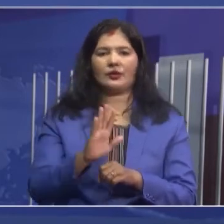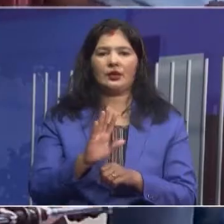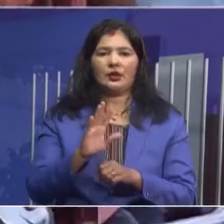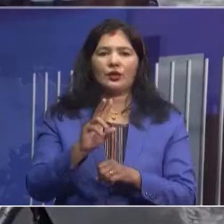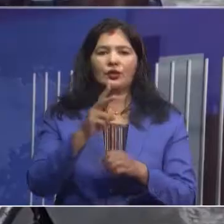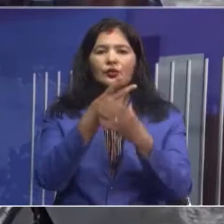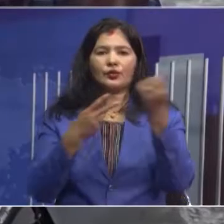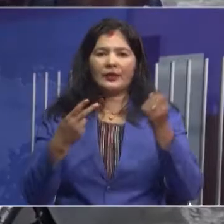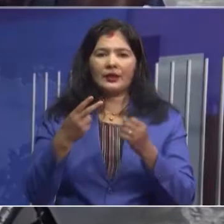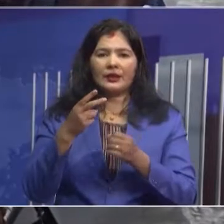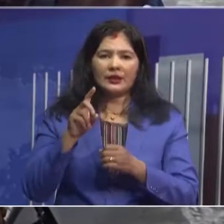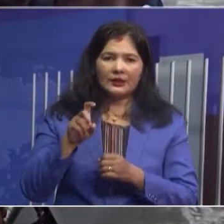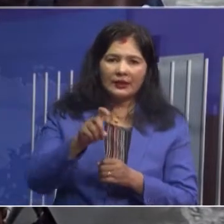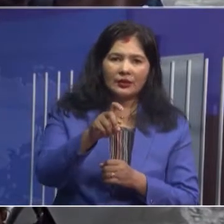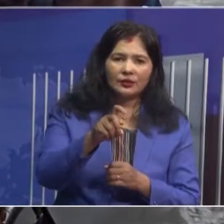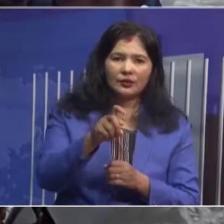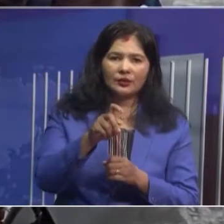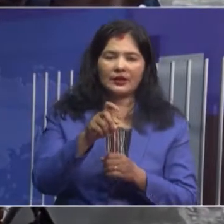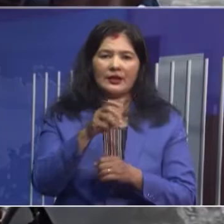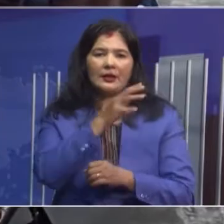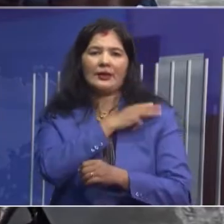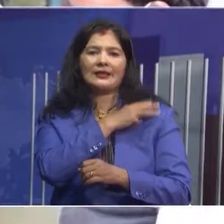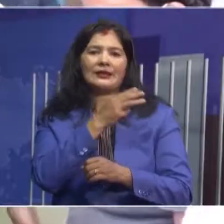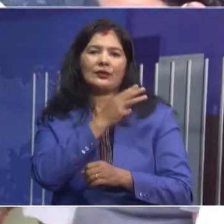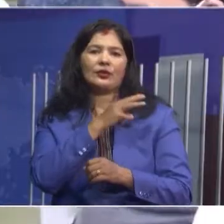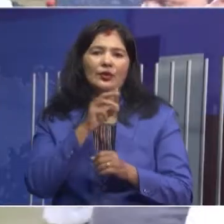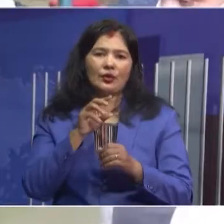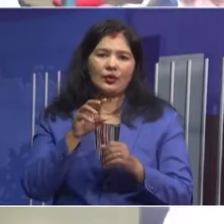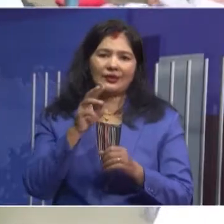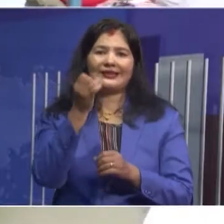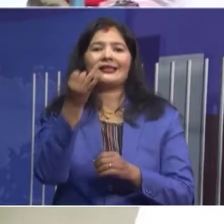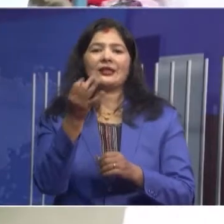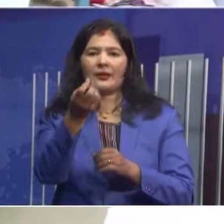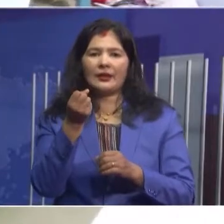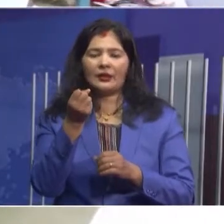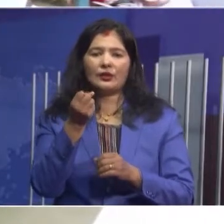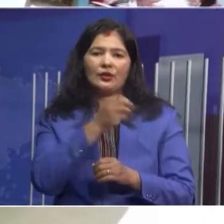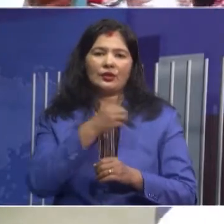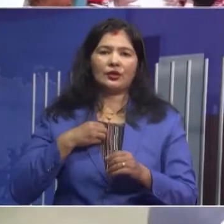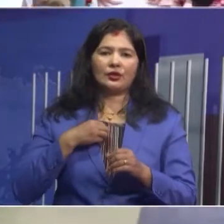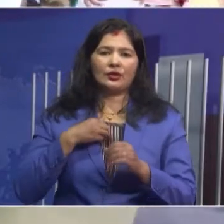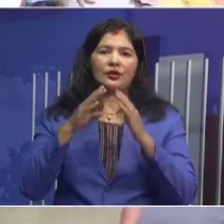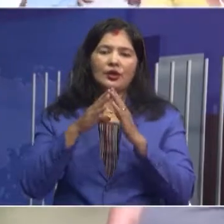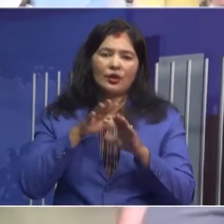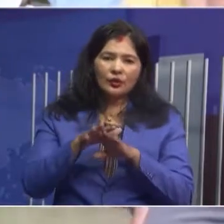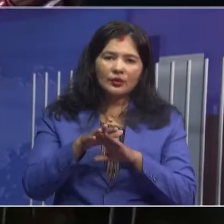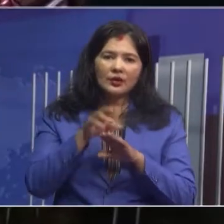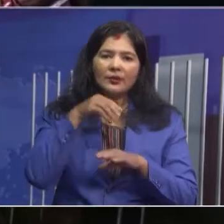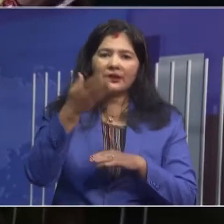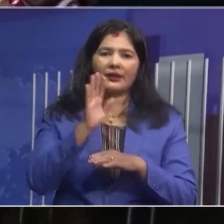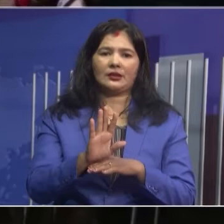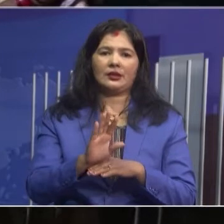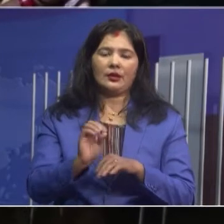जीवाणु मानव मलमूत्रमा पाइने जीवाणु रहेको चिकित्सकहरूले बताएका छन् जिल्ला जनस्वास्थ्य कार्यालय कपिलवस्तु